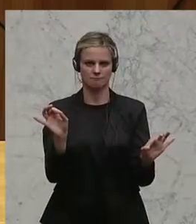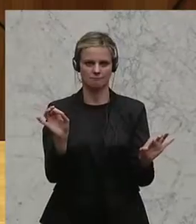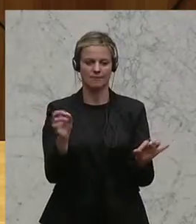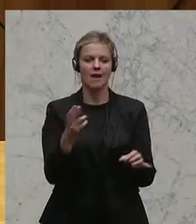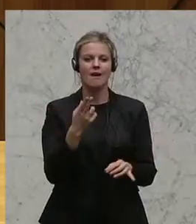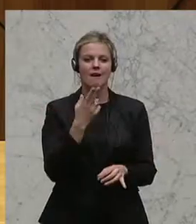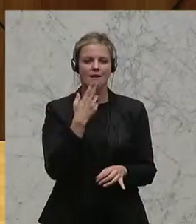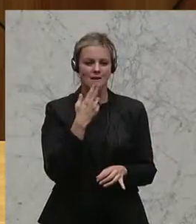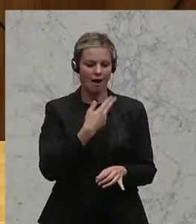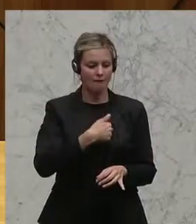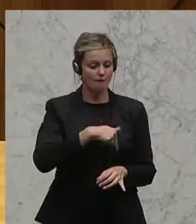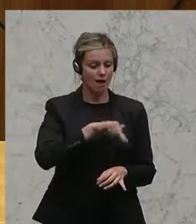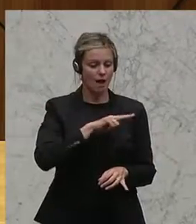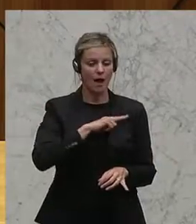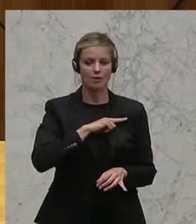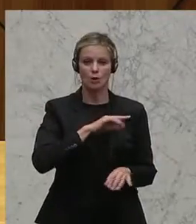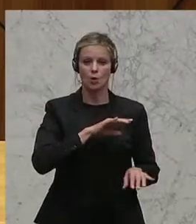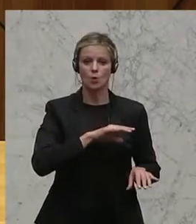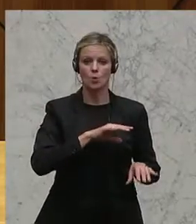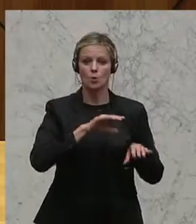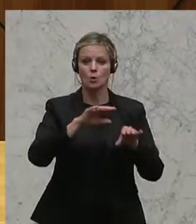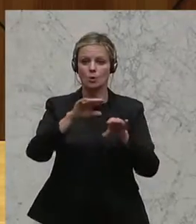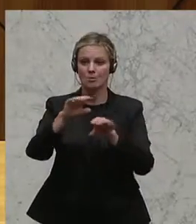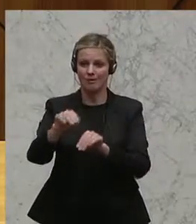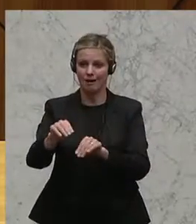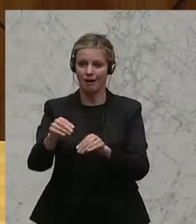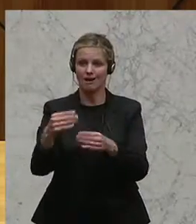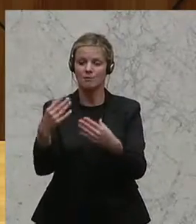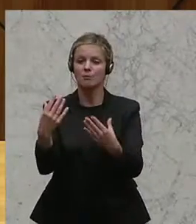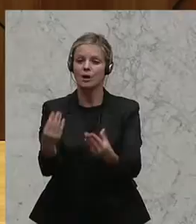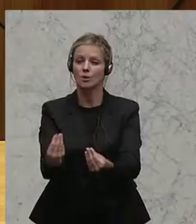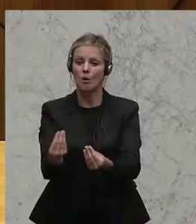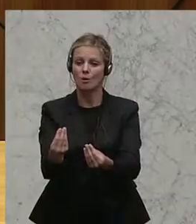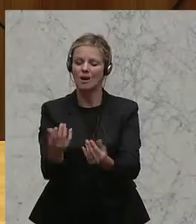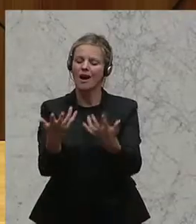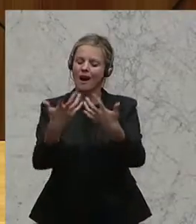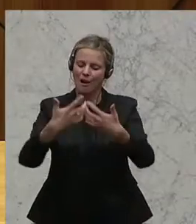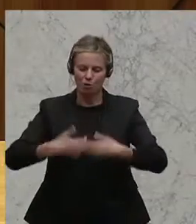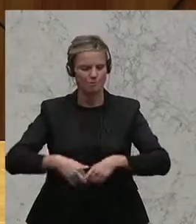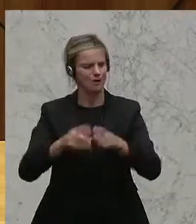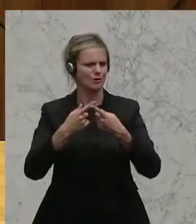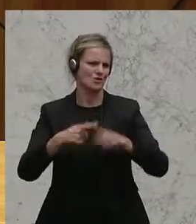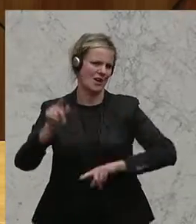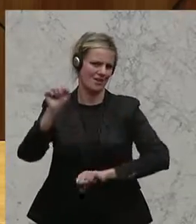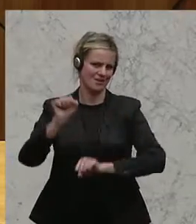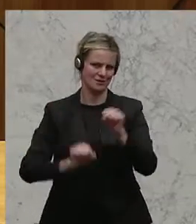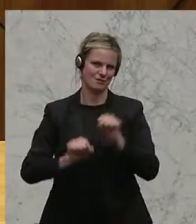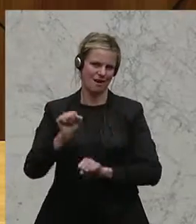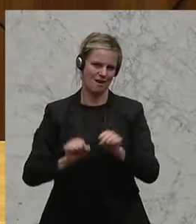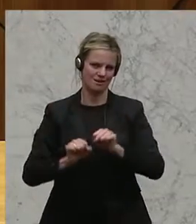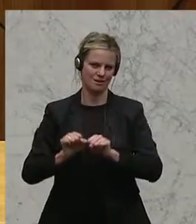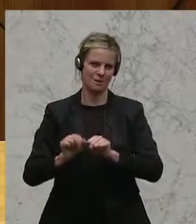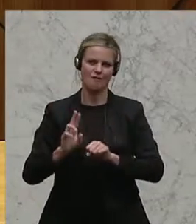übertragen bekommt, das wissen wir aus dem Unternehmertum, der verhält sich auch anders, weil er unmittelbar für